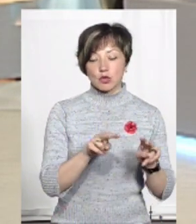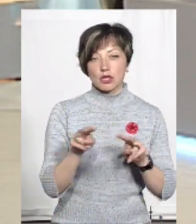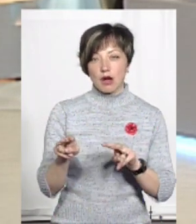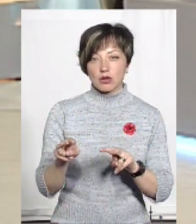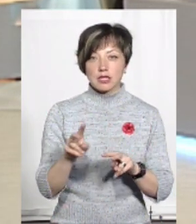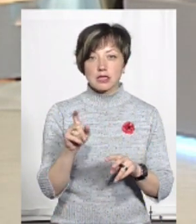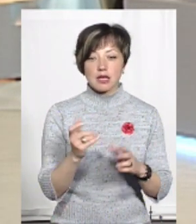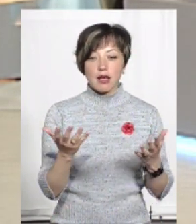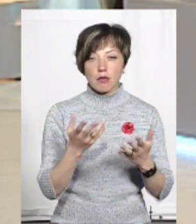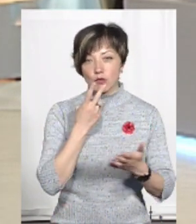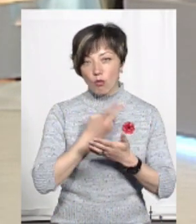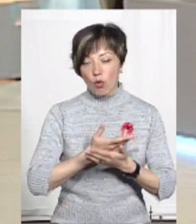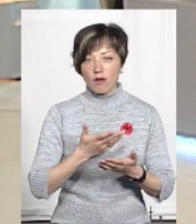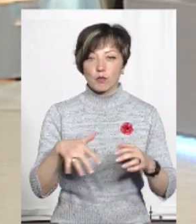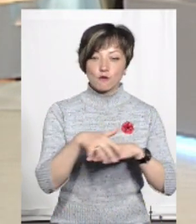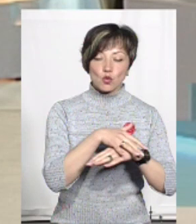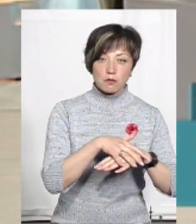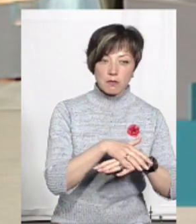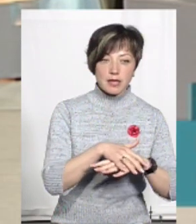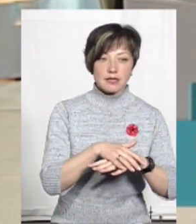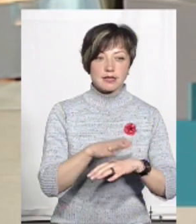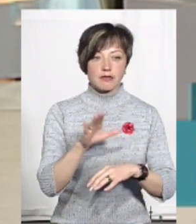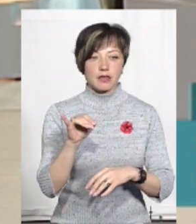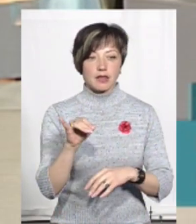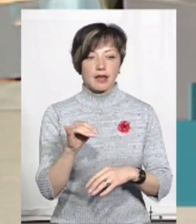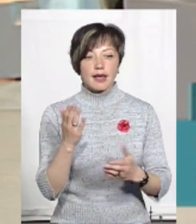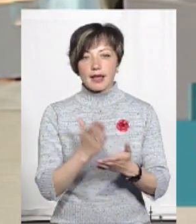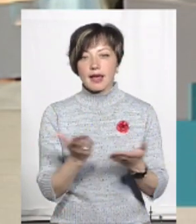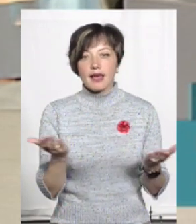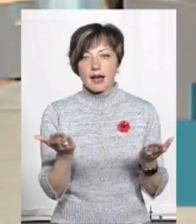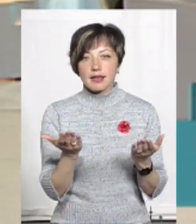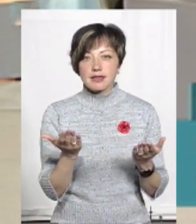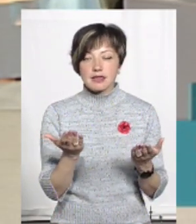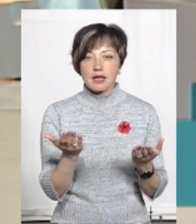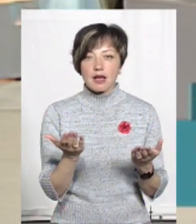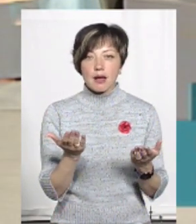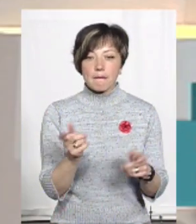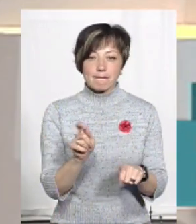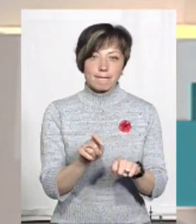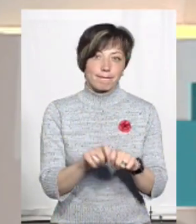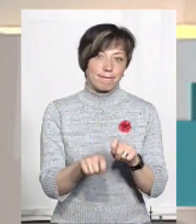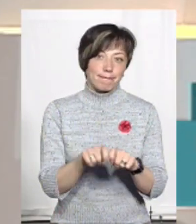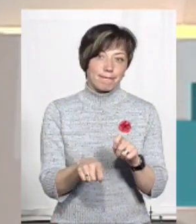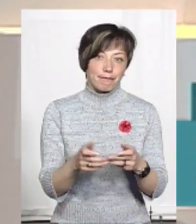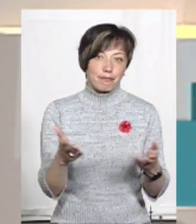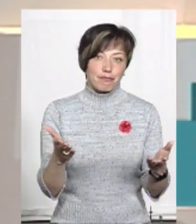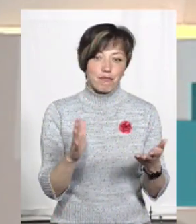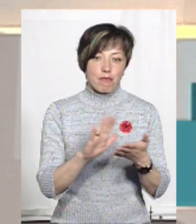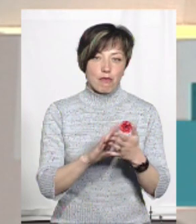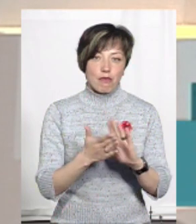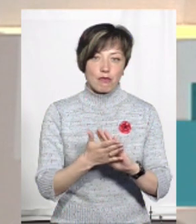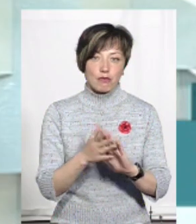спостерігаючи за якимись проявами у суспільстві, є якісь індикатори до вас, будь ласка, питання?